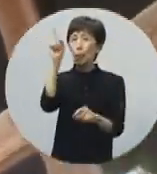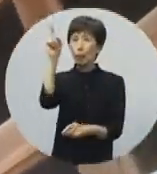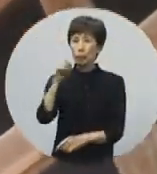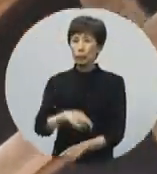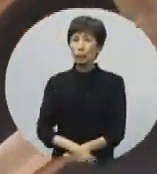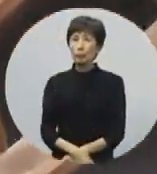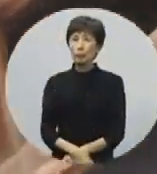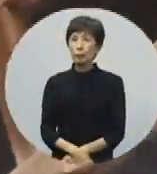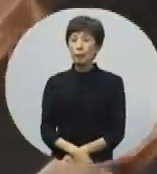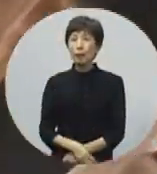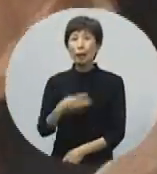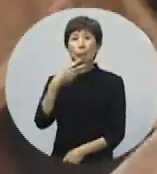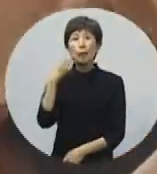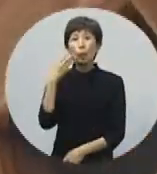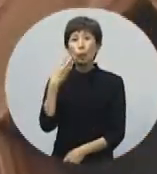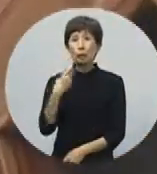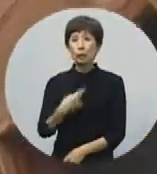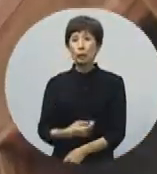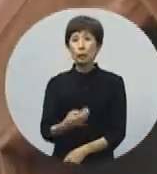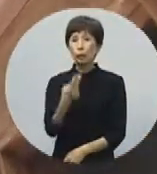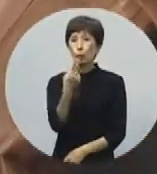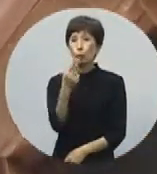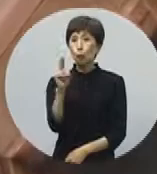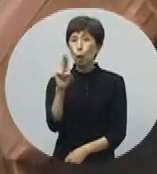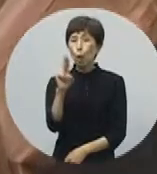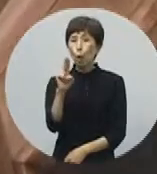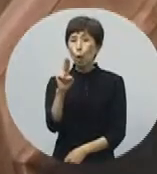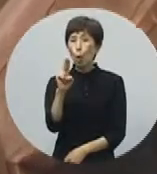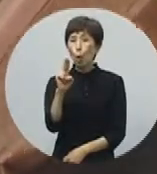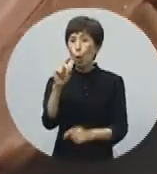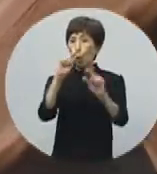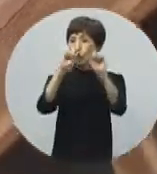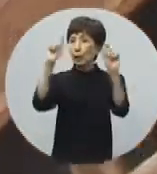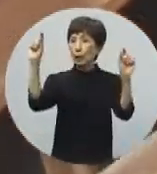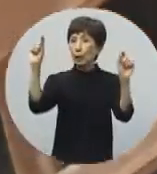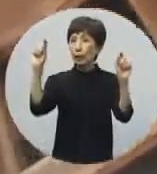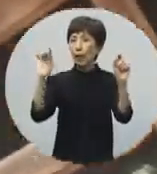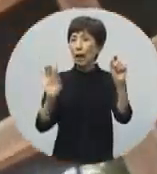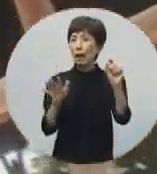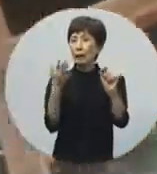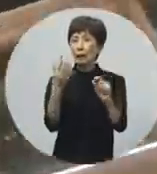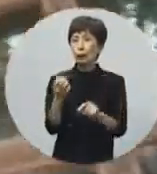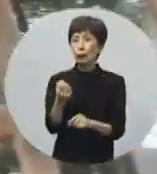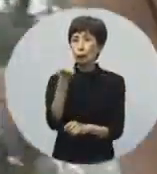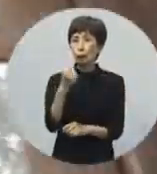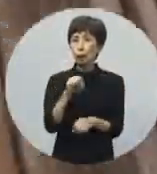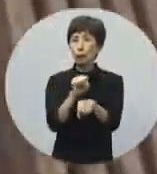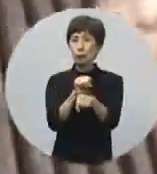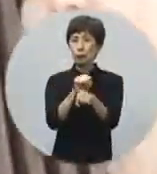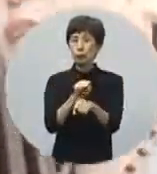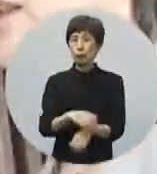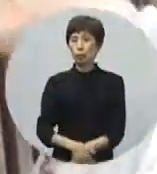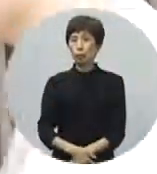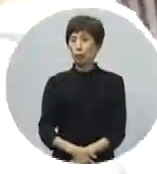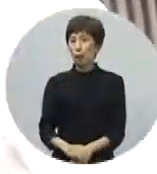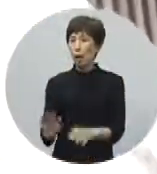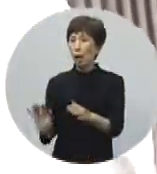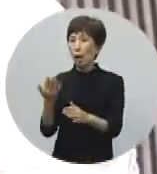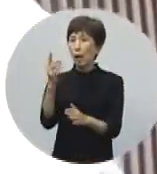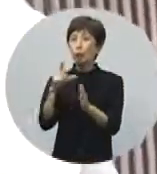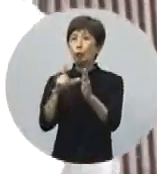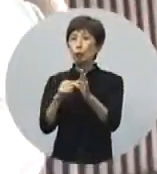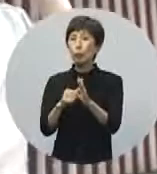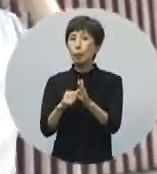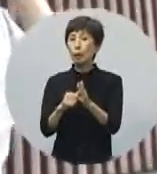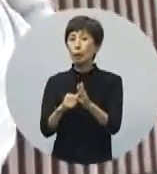ですね、緑になってるのは銅板を巻いてるっていうことで、はい、これも火に強い材料なんですよ、はい、だからもし本当に火事になっちゃった時には、ここ